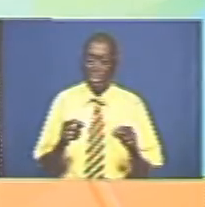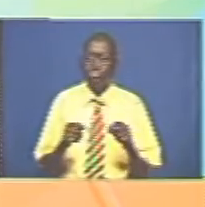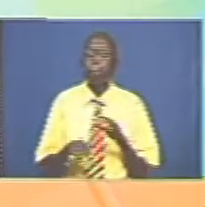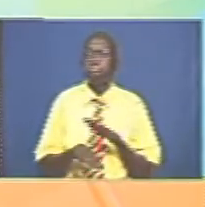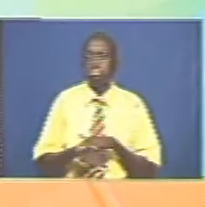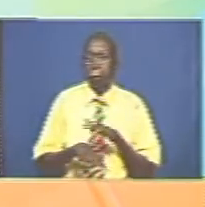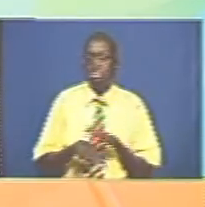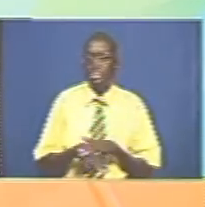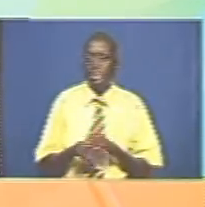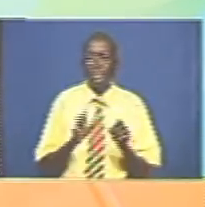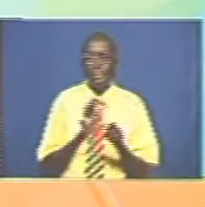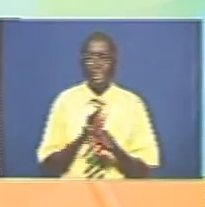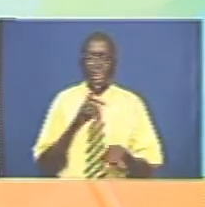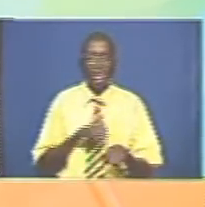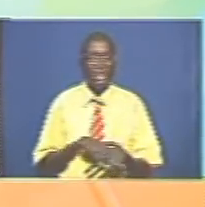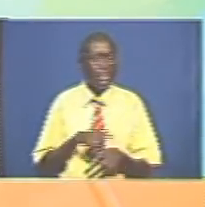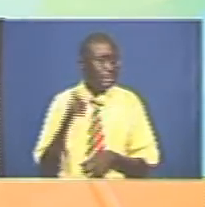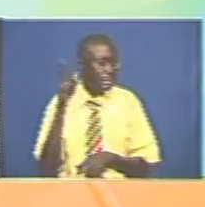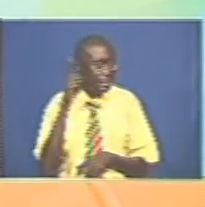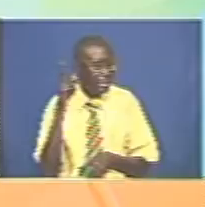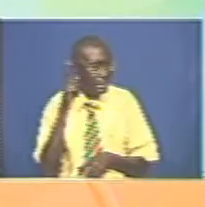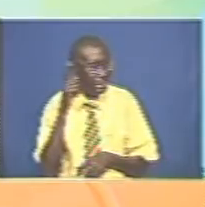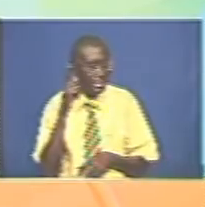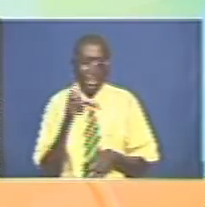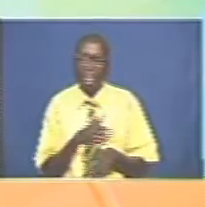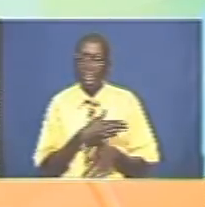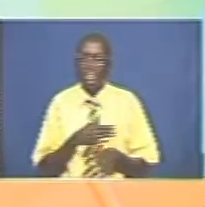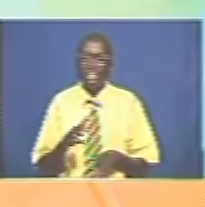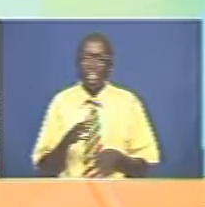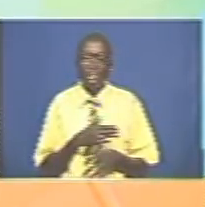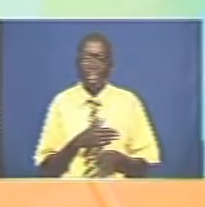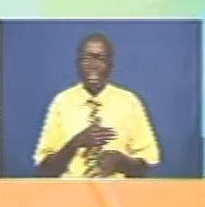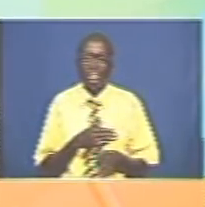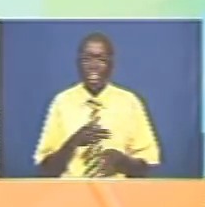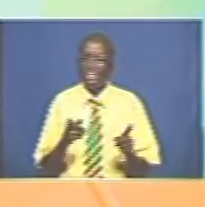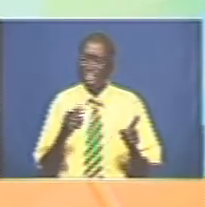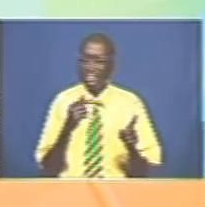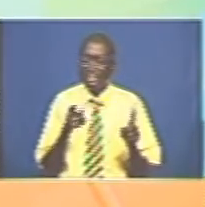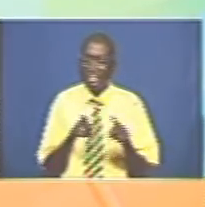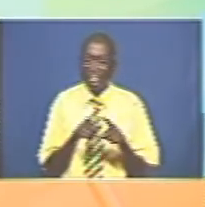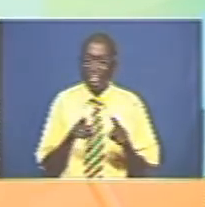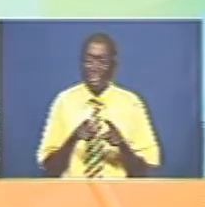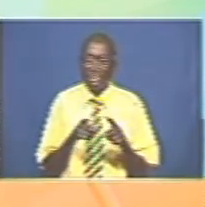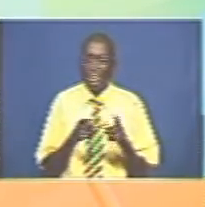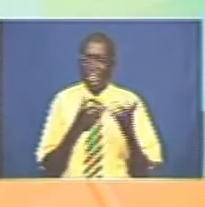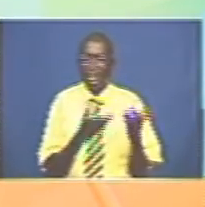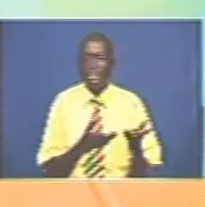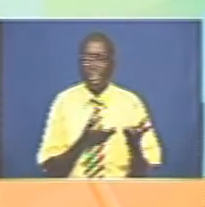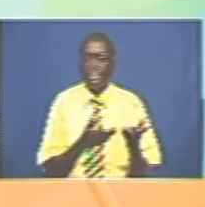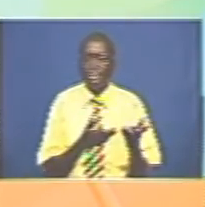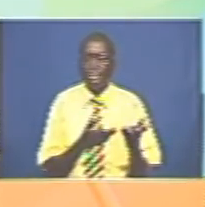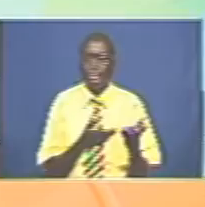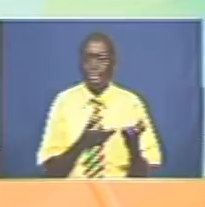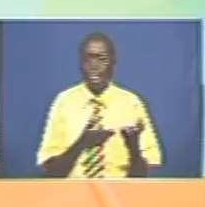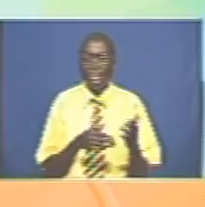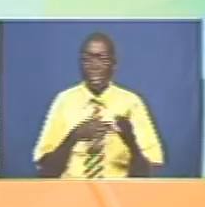na wakati mwingi ukisikiza hizo nyimbo hazikuachi ukiwa the same, hazikuachi pale pale zilikupata.